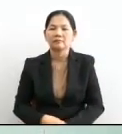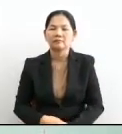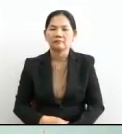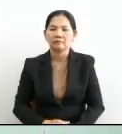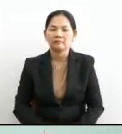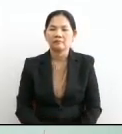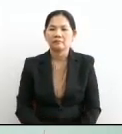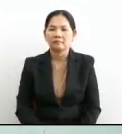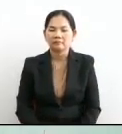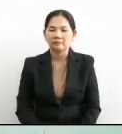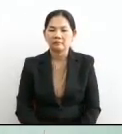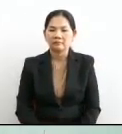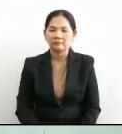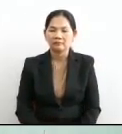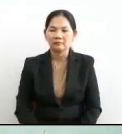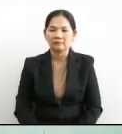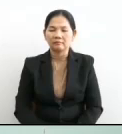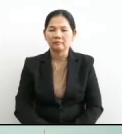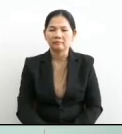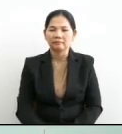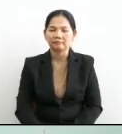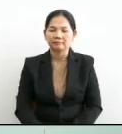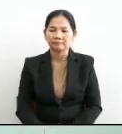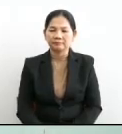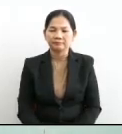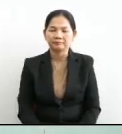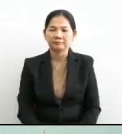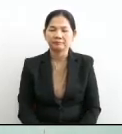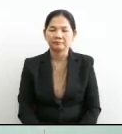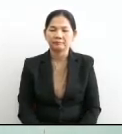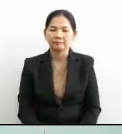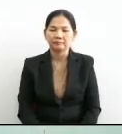thôi ấy khla tới chà cá sẽ có nắng